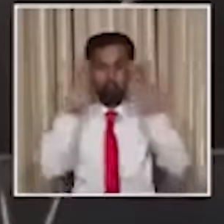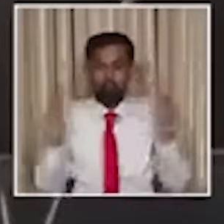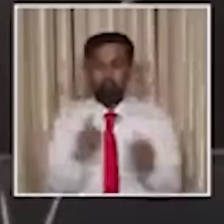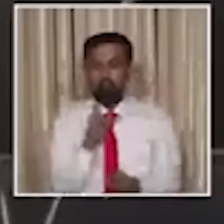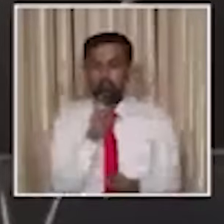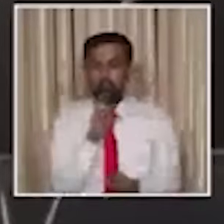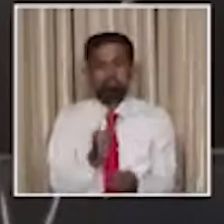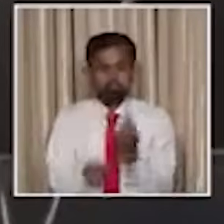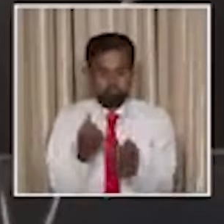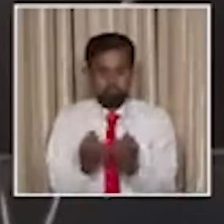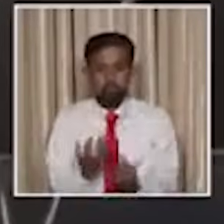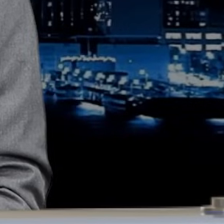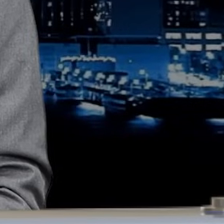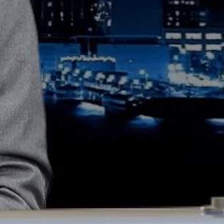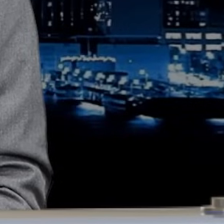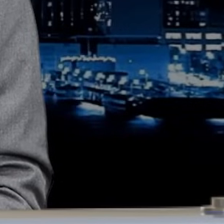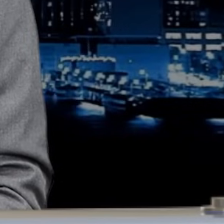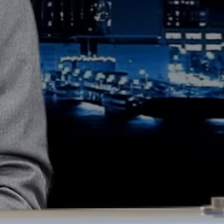என்று இந்த அரசுக்கு கேட்டு